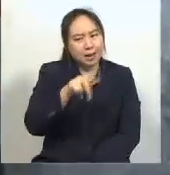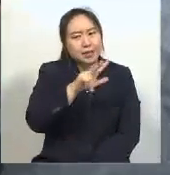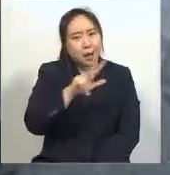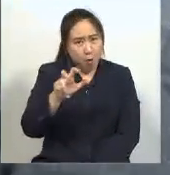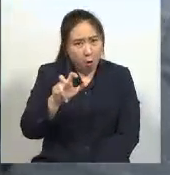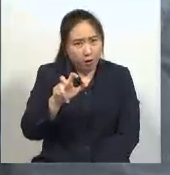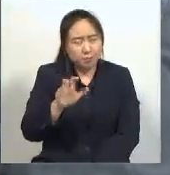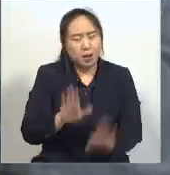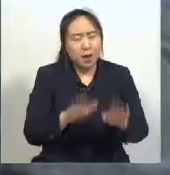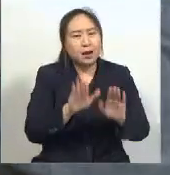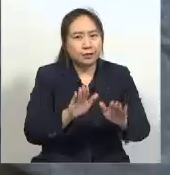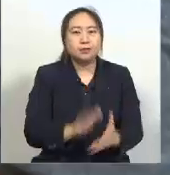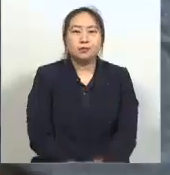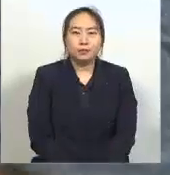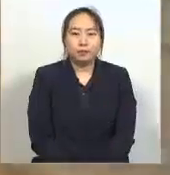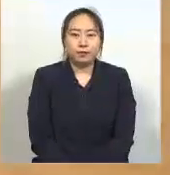ทต่องวดเท่านั้น